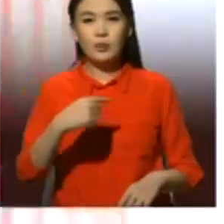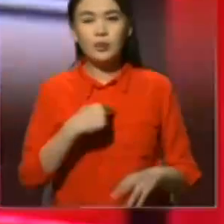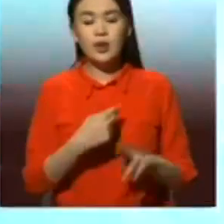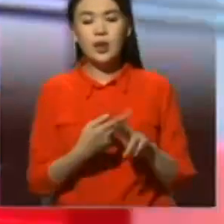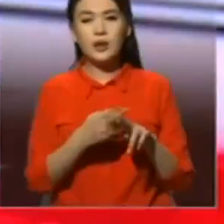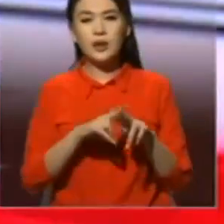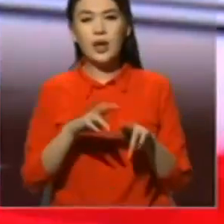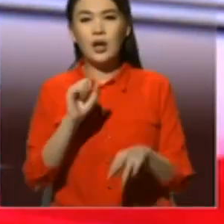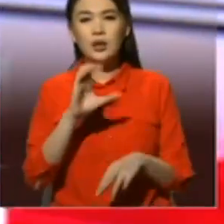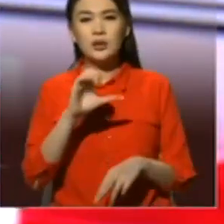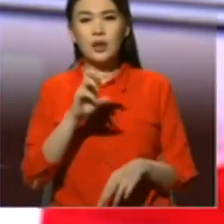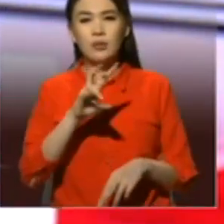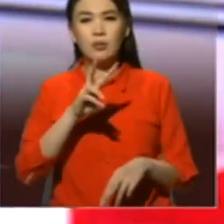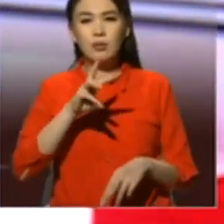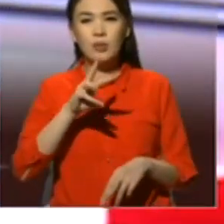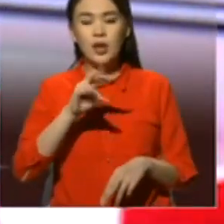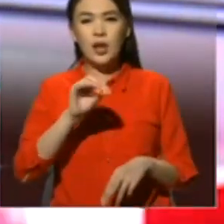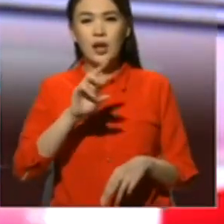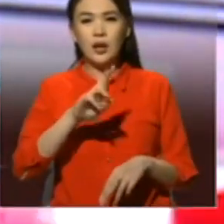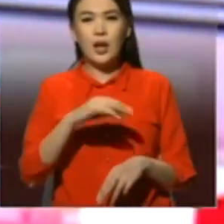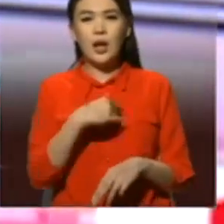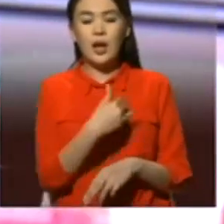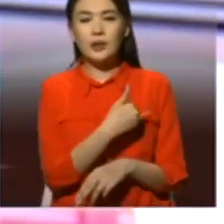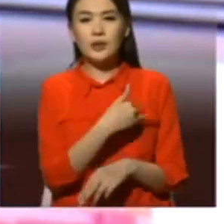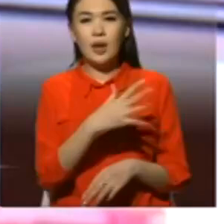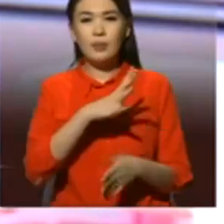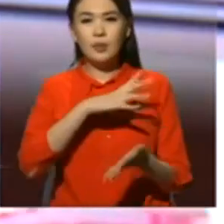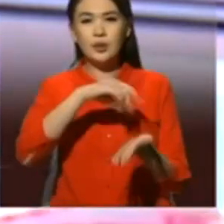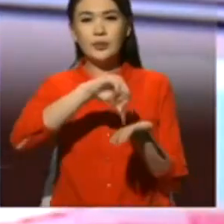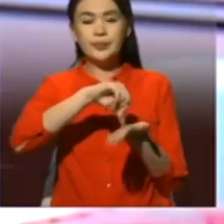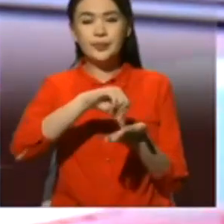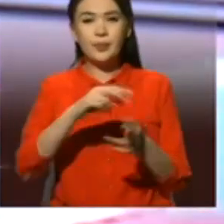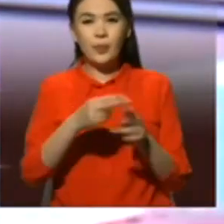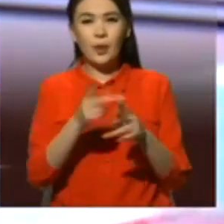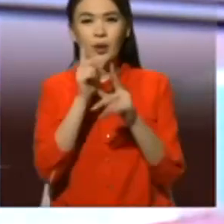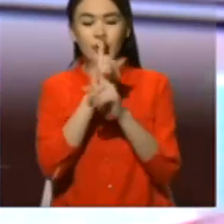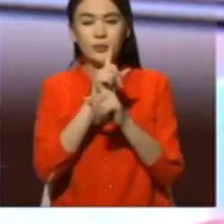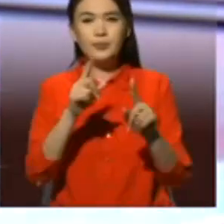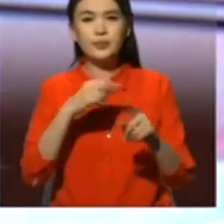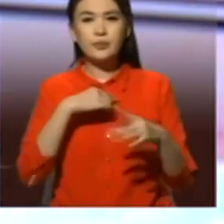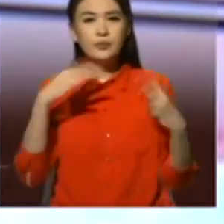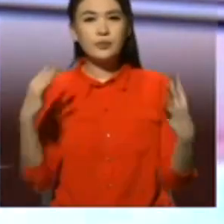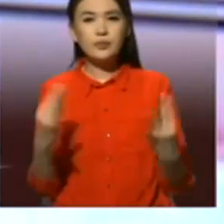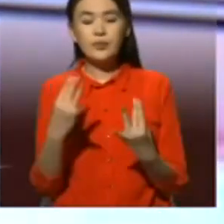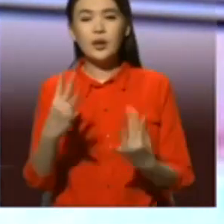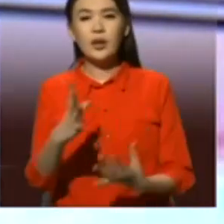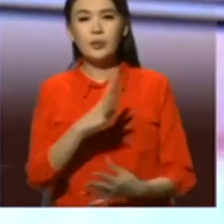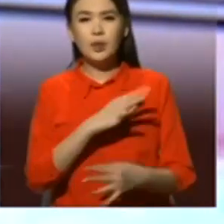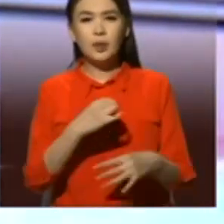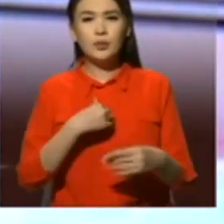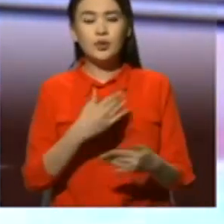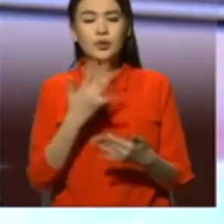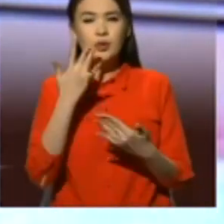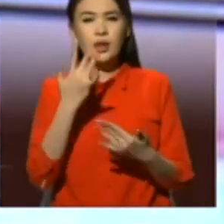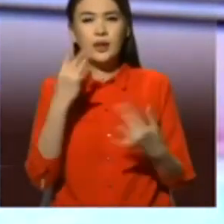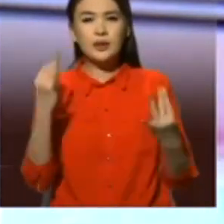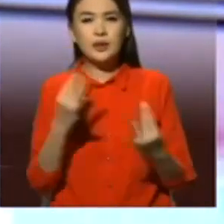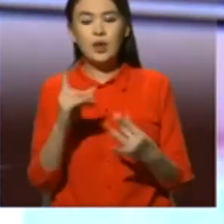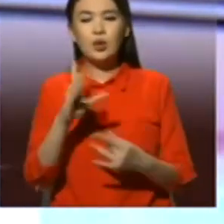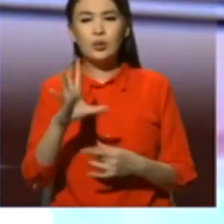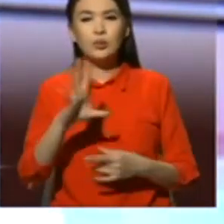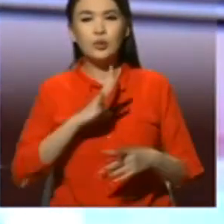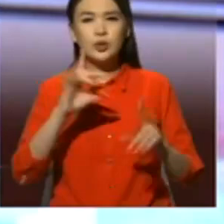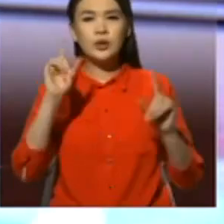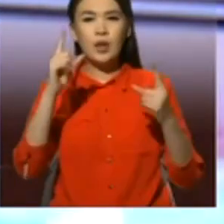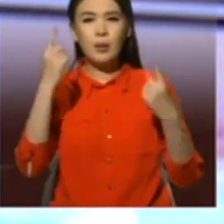бұл ассамблеяның құрамында болғым келетін. Осының жұмыстарын ерекше қызығатымын. Сол кезеңде мен айтатымын, неге осы басқа